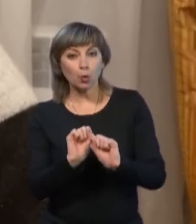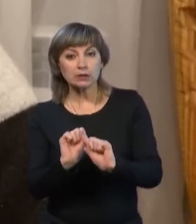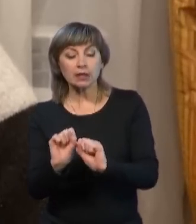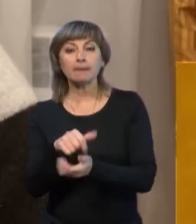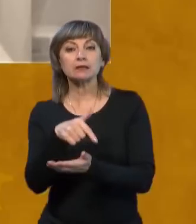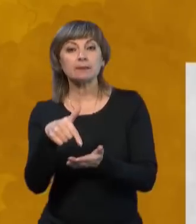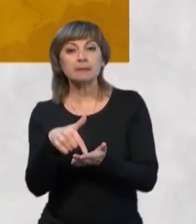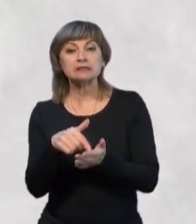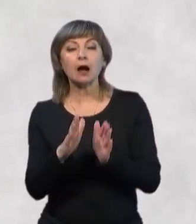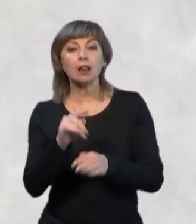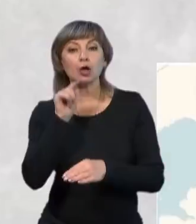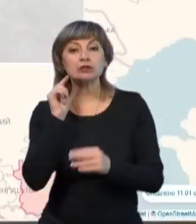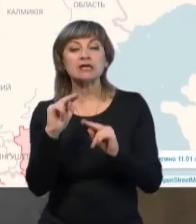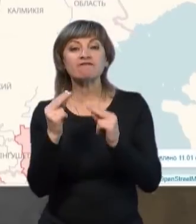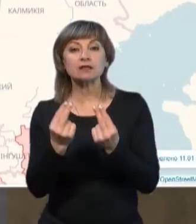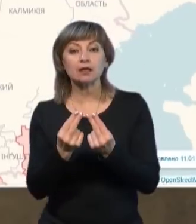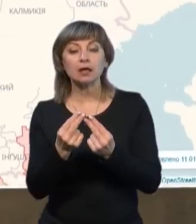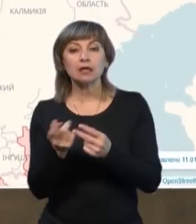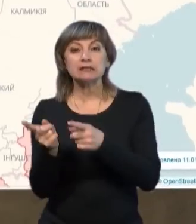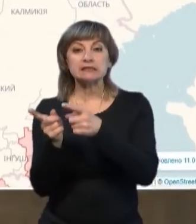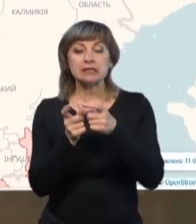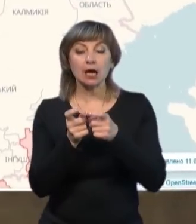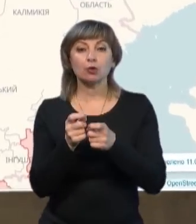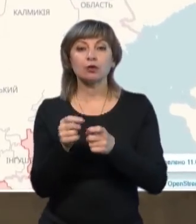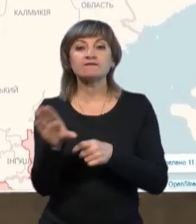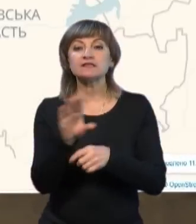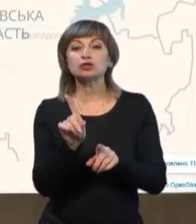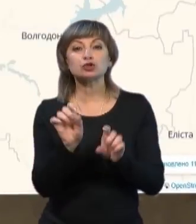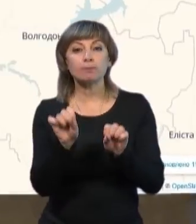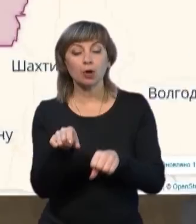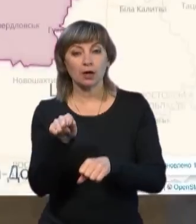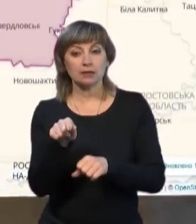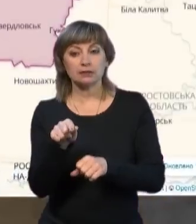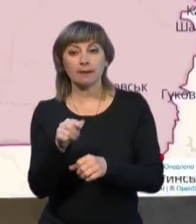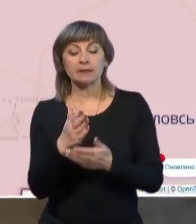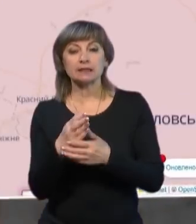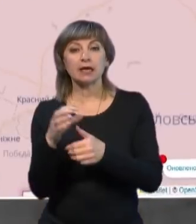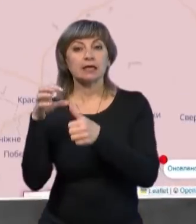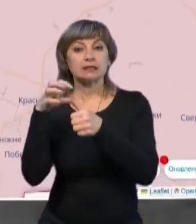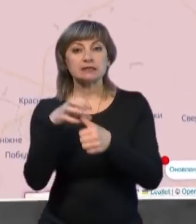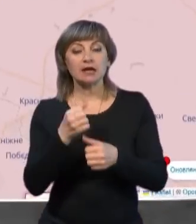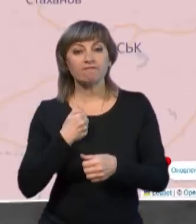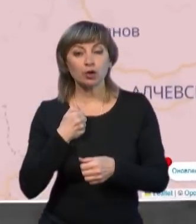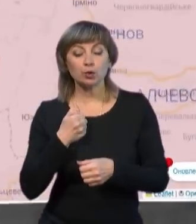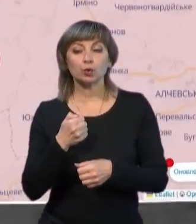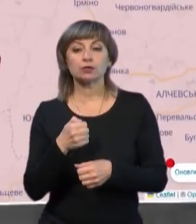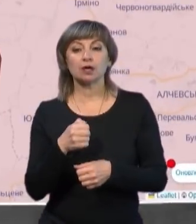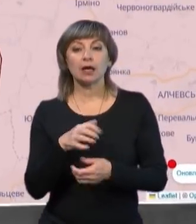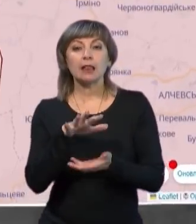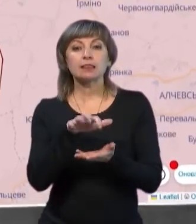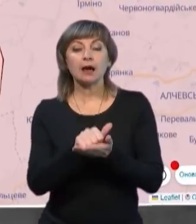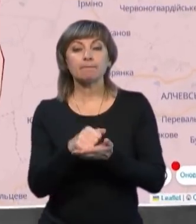місто, але Російська Федерація стягує туди все, що можна. Там вже і десантники воюють, і